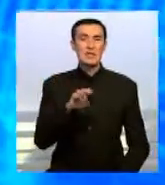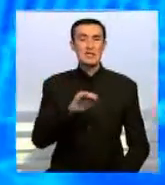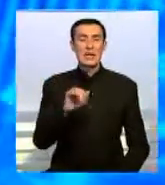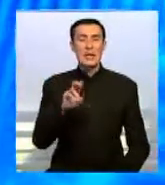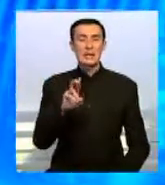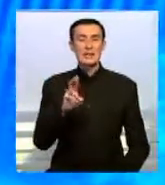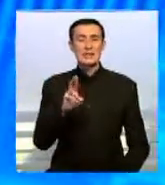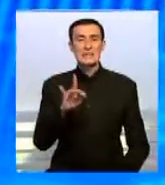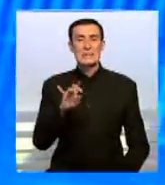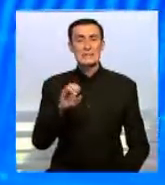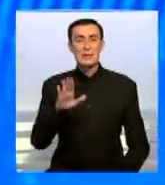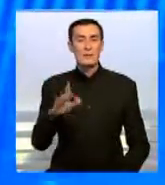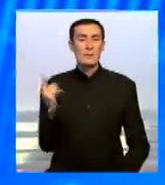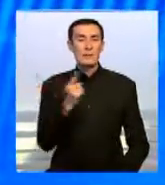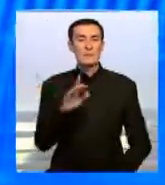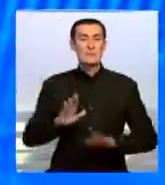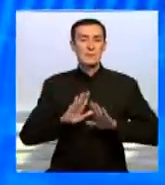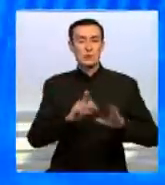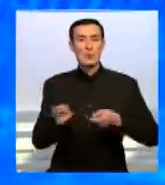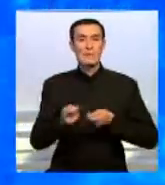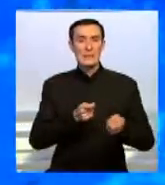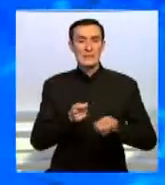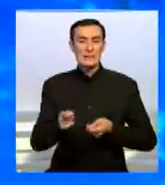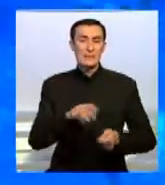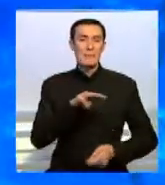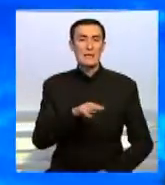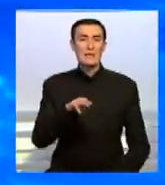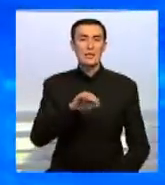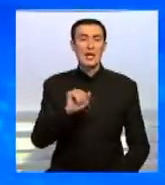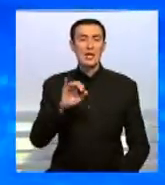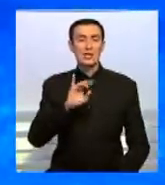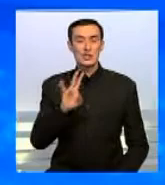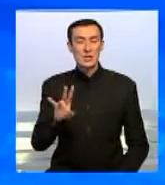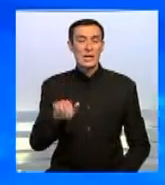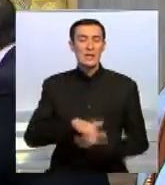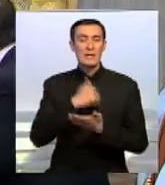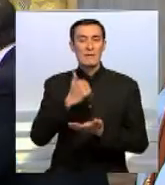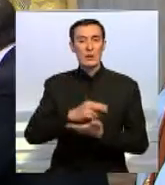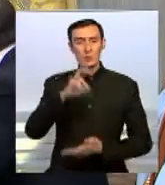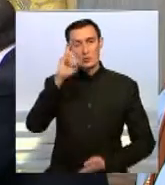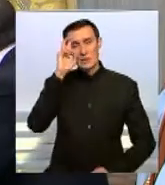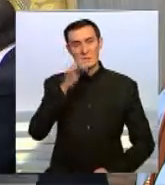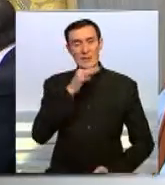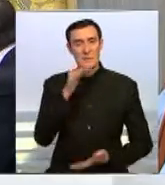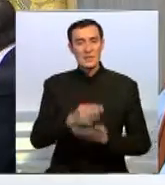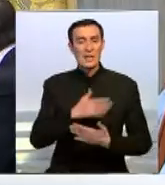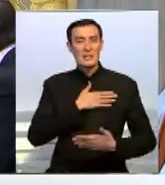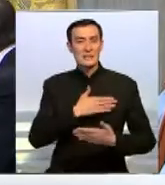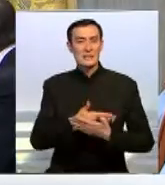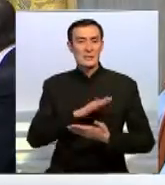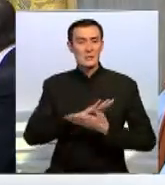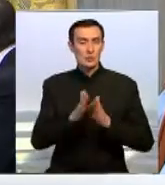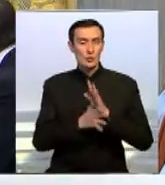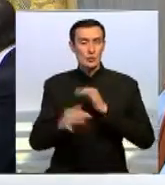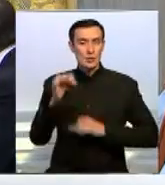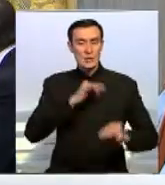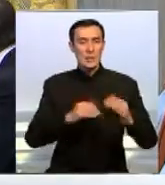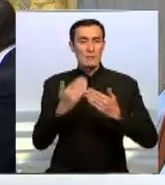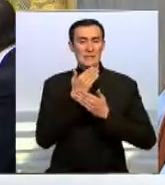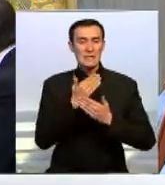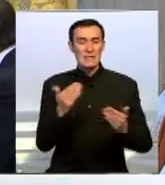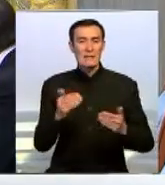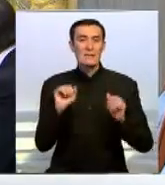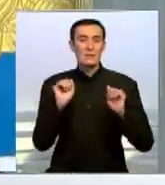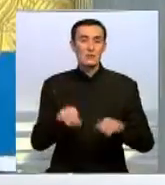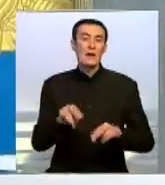Адильбеком Джексибековым и первым заместителем руководителя Маратом Тажиным. Глава государства отметил активный характер обсуждения последнего